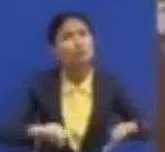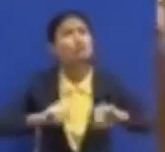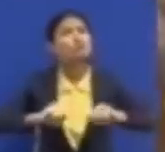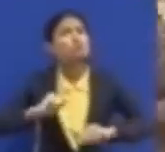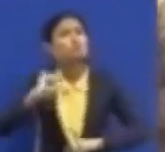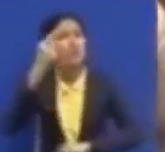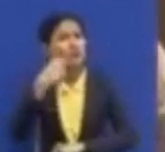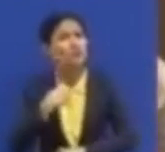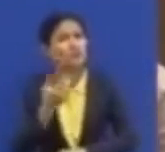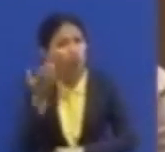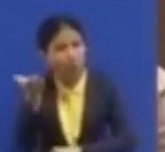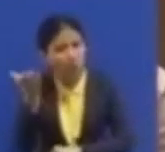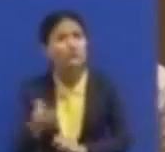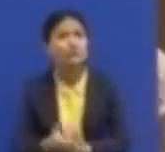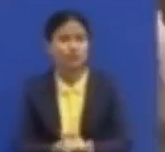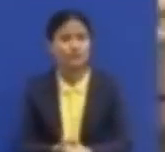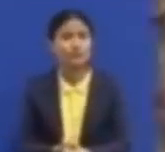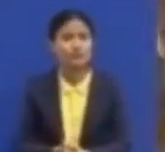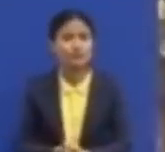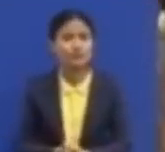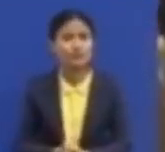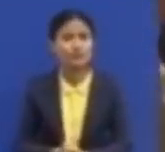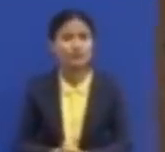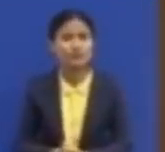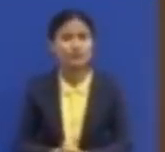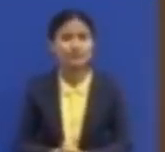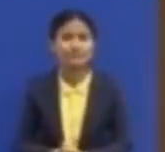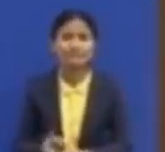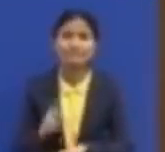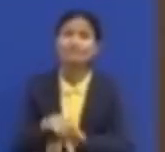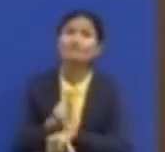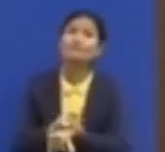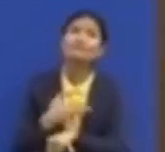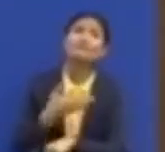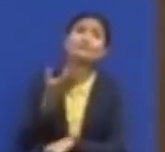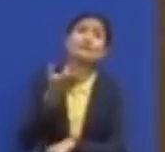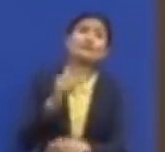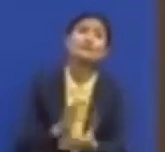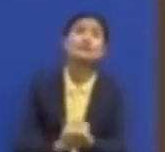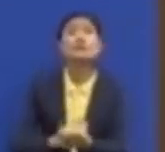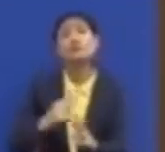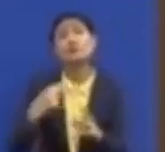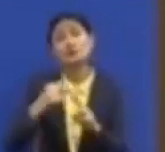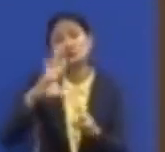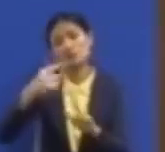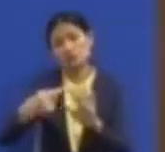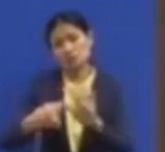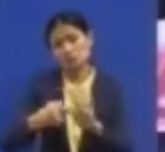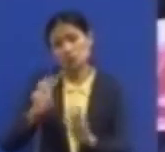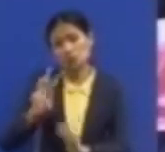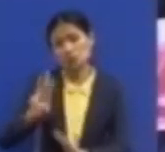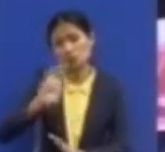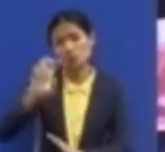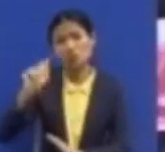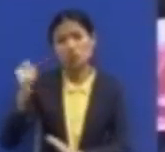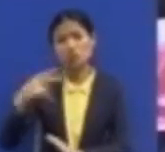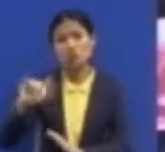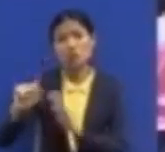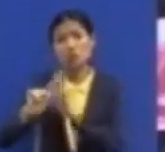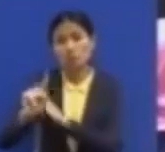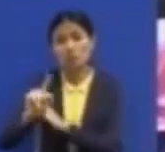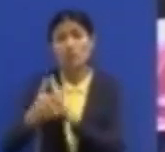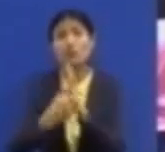ท่านประธานที่เคารพครับ ครับเชิญ ครับท่านประธานผมชูวิทย์พิทักษ์พรพันลบอุบลราชธานีเขต7นะ